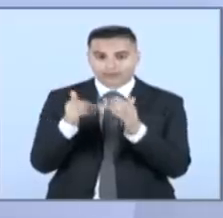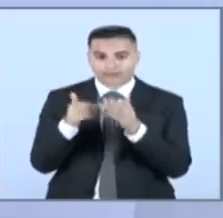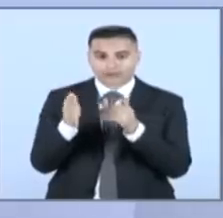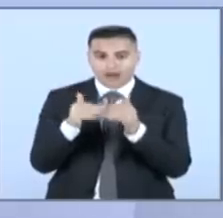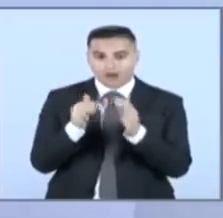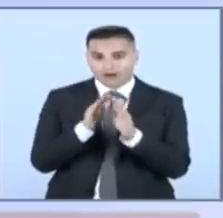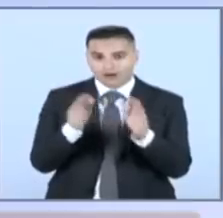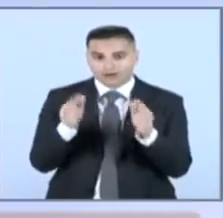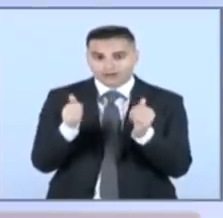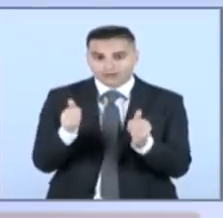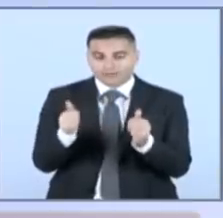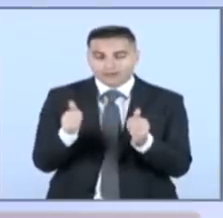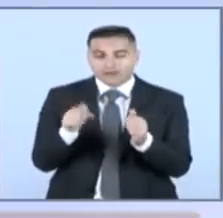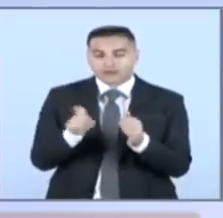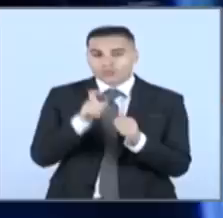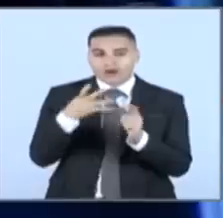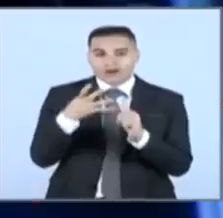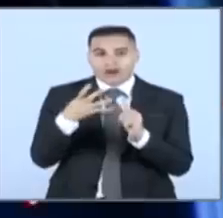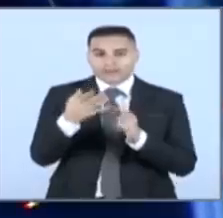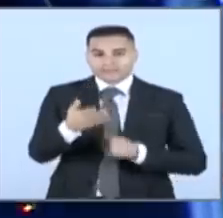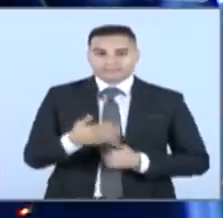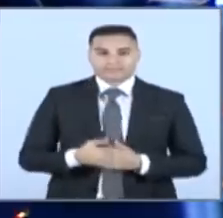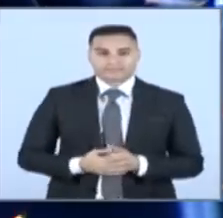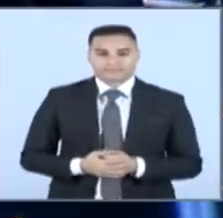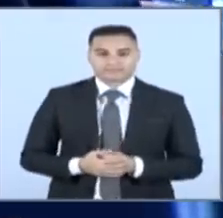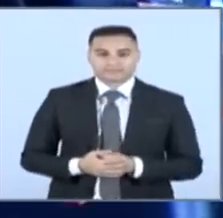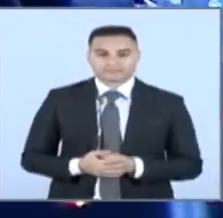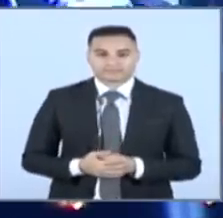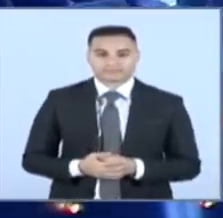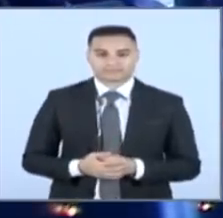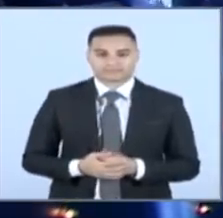أيوة. السؤال الرابع